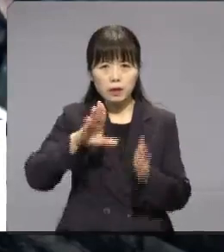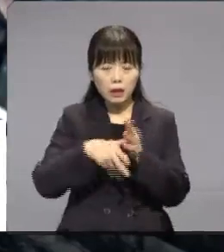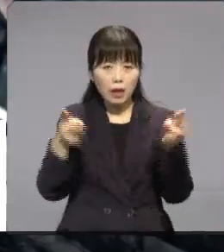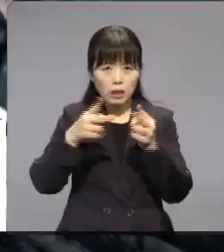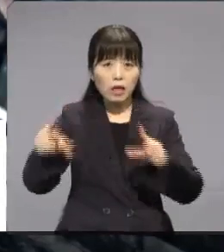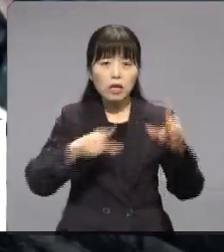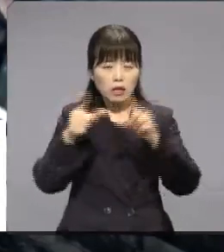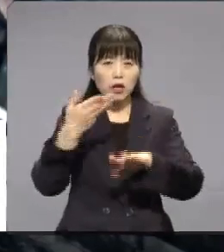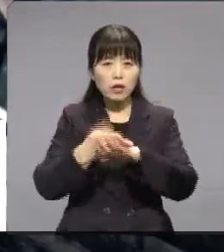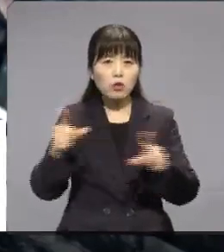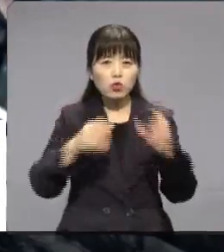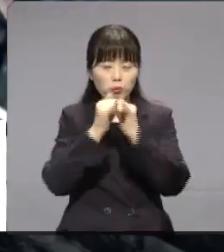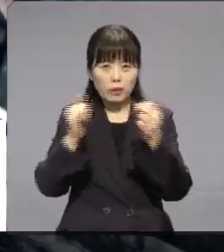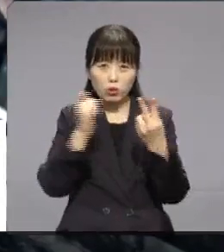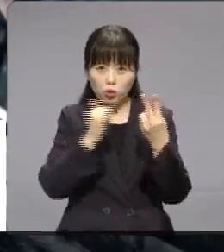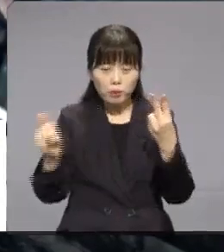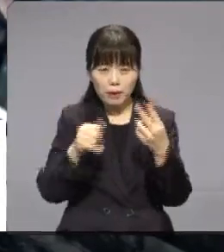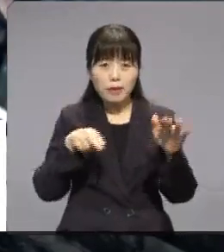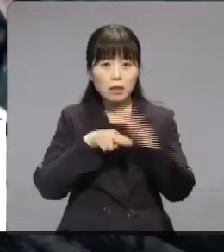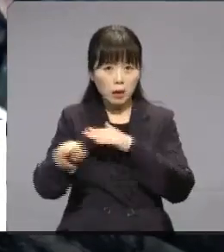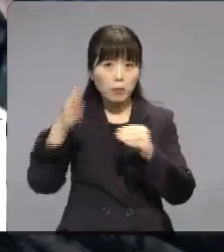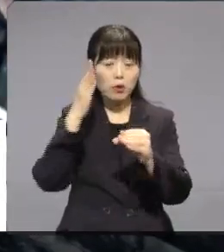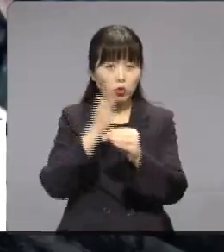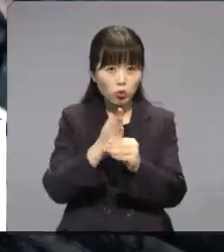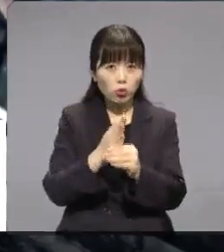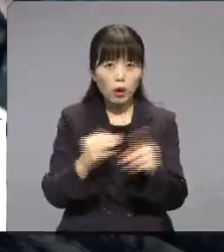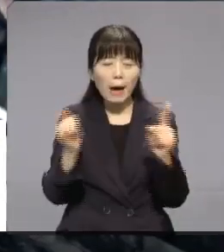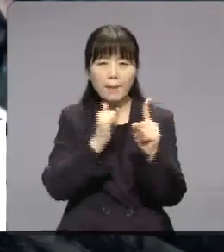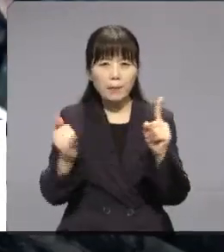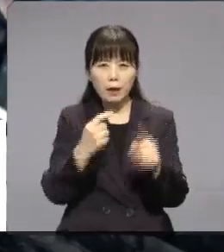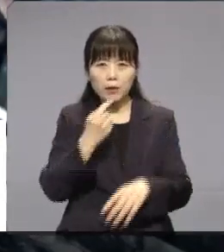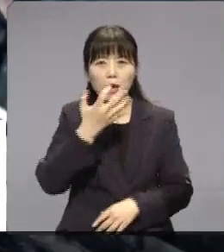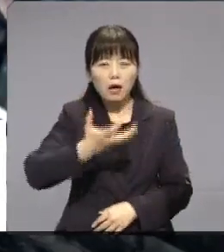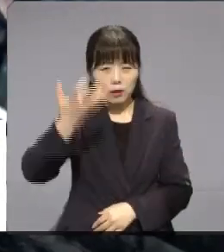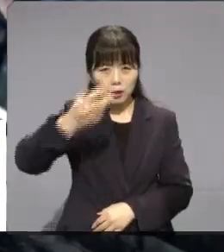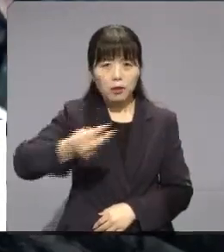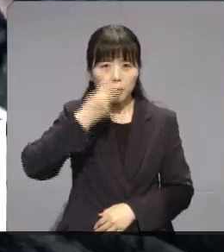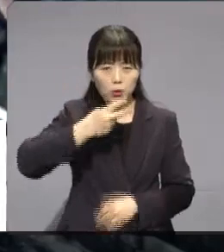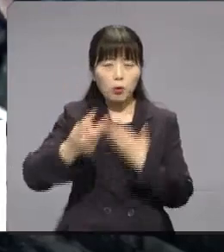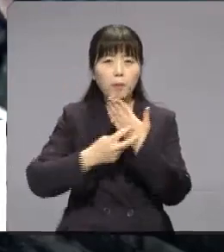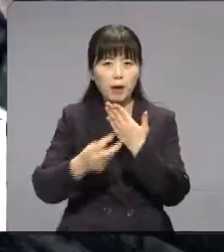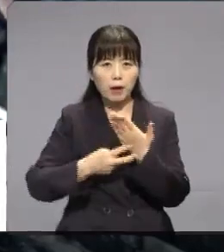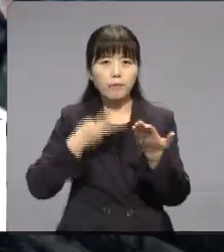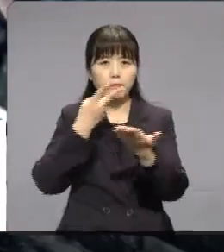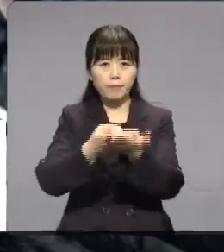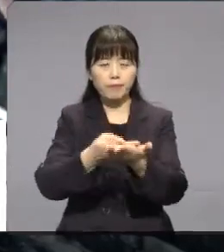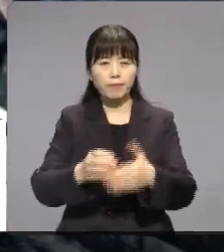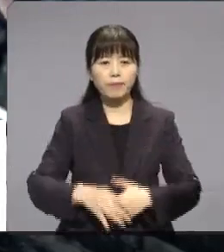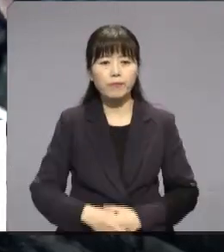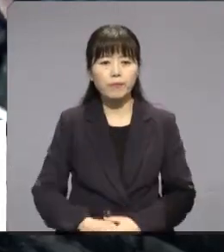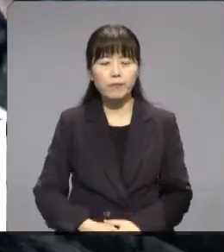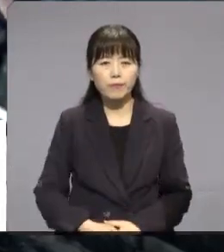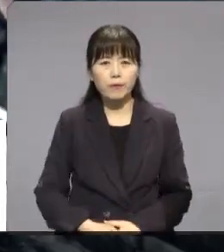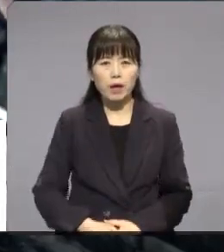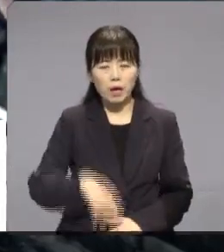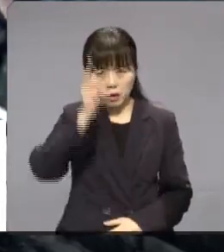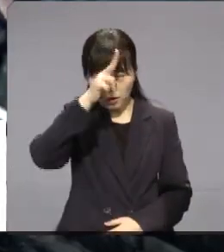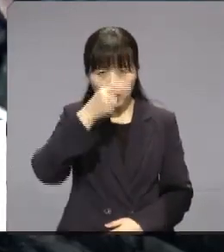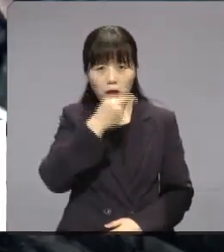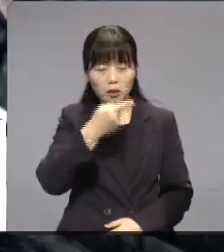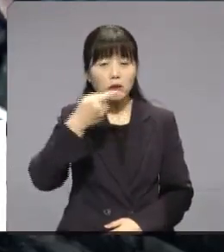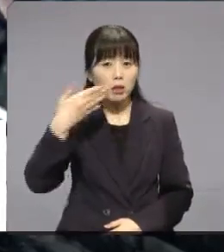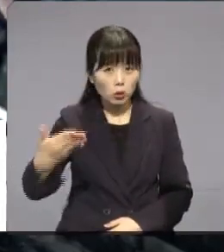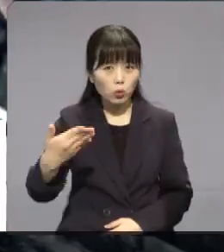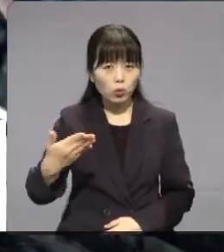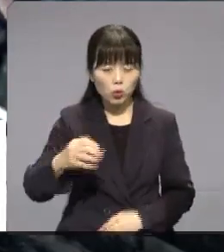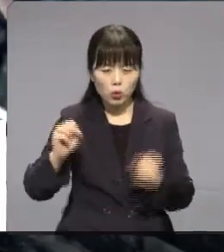2층에 살던 다른 주민 두 명도 대피를 하다가 한 명이 연기를 흡입하고 병원으로 옮겨졌습니다 경찰과 소방